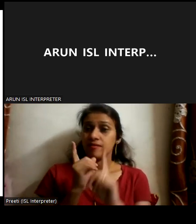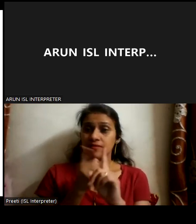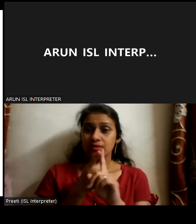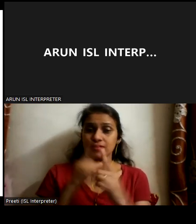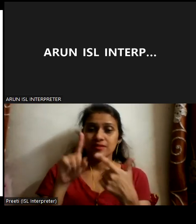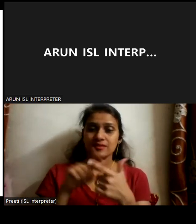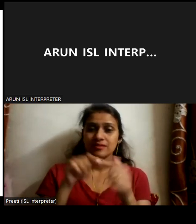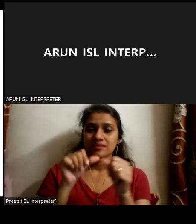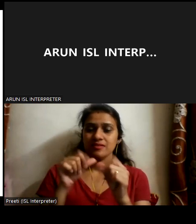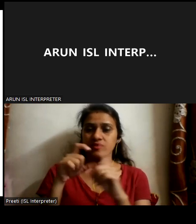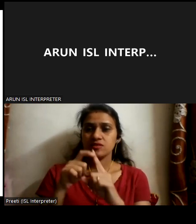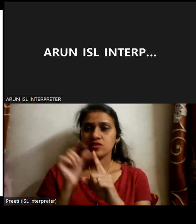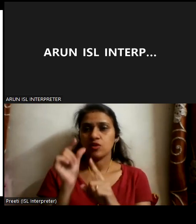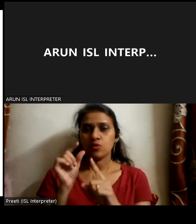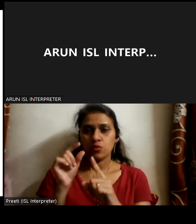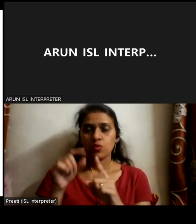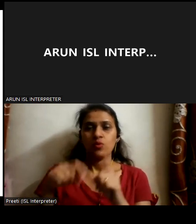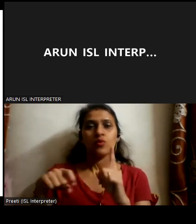एक फिरोजाबाद में,